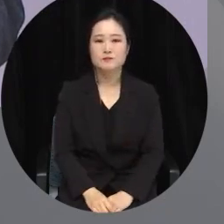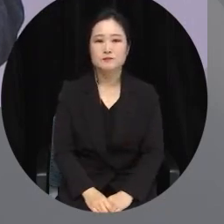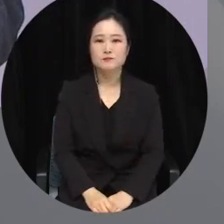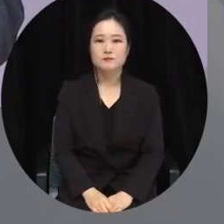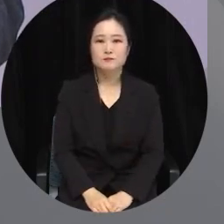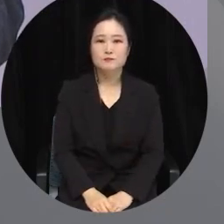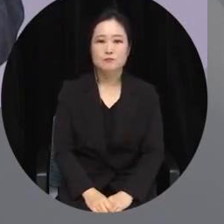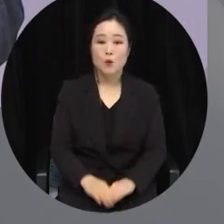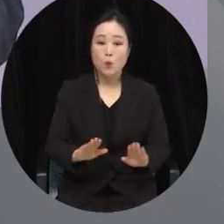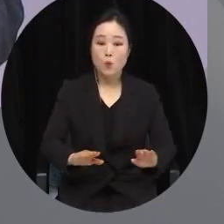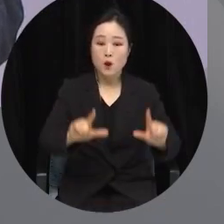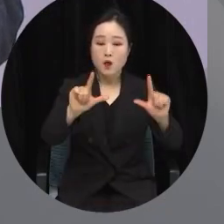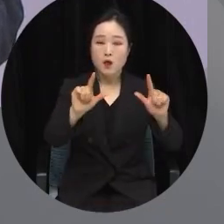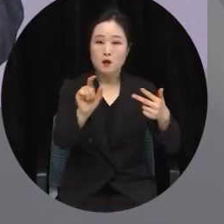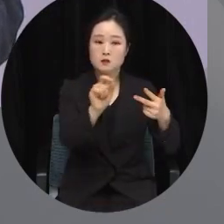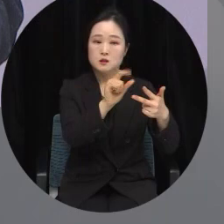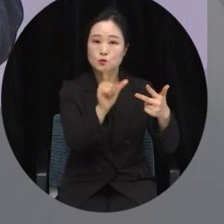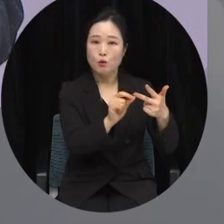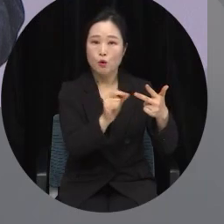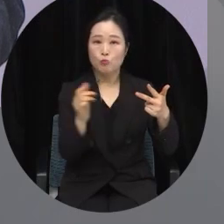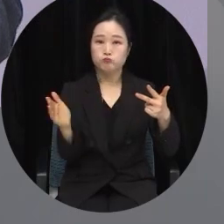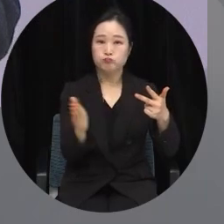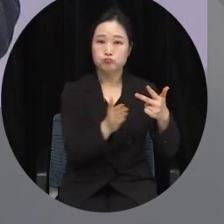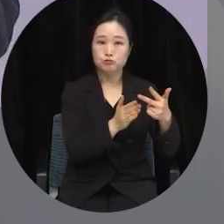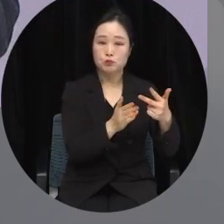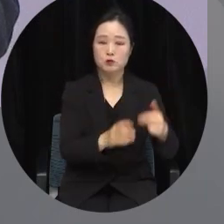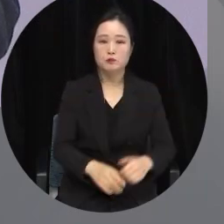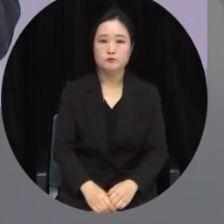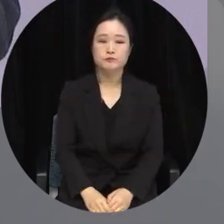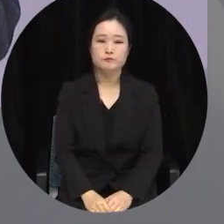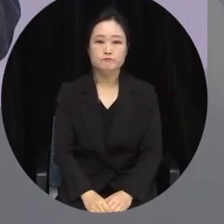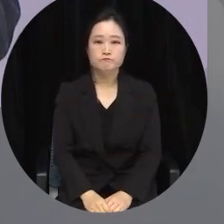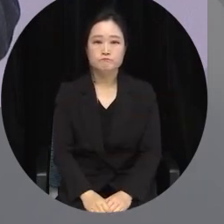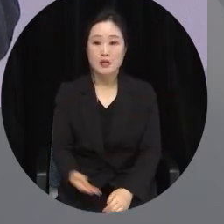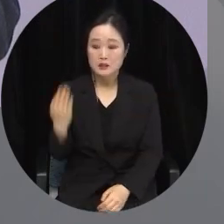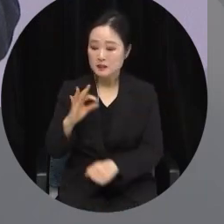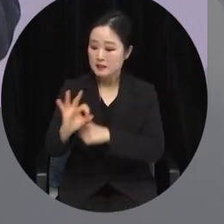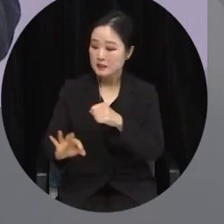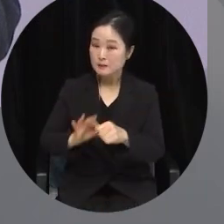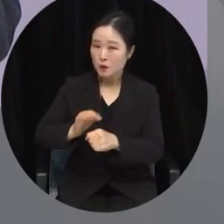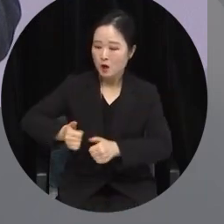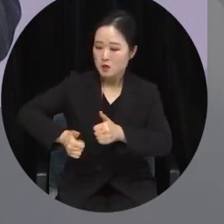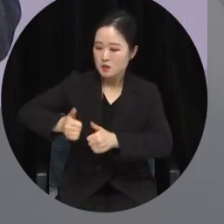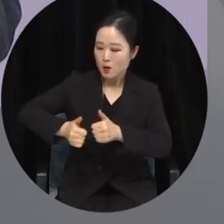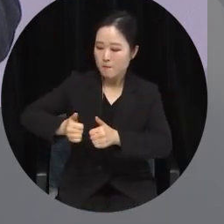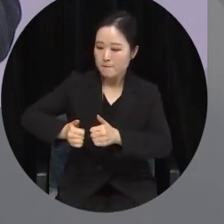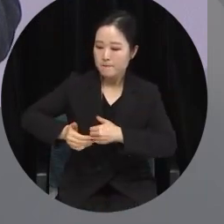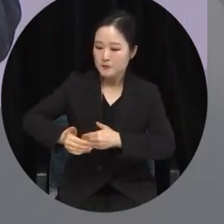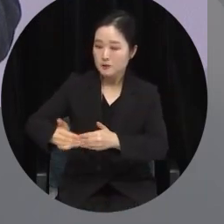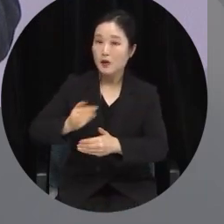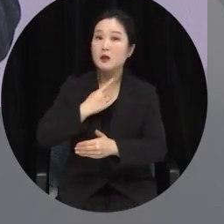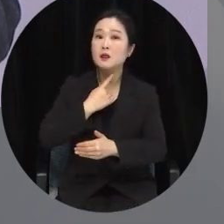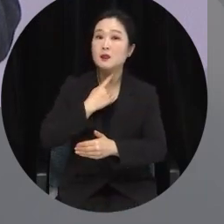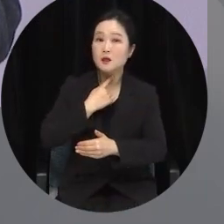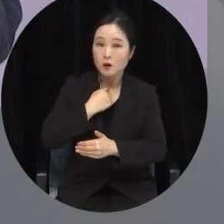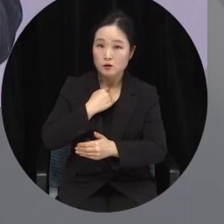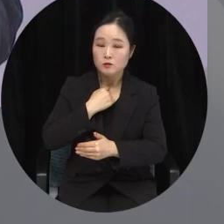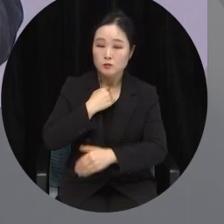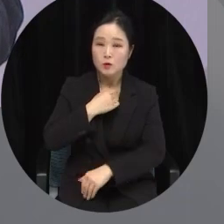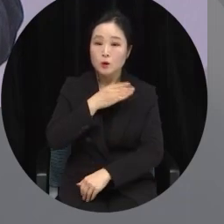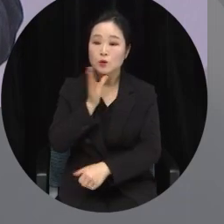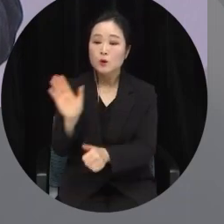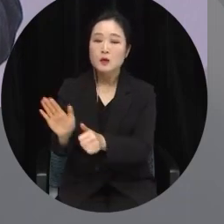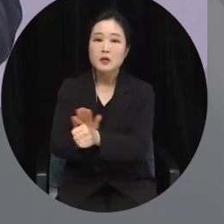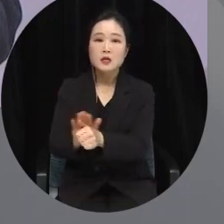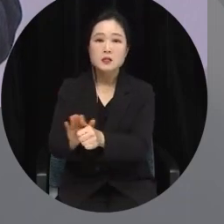올 7월부터 이미 지난 10년간 시범사업으로 진행되던 요양급여